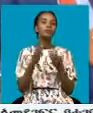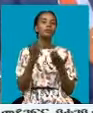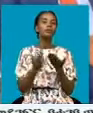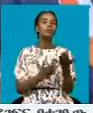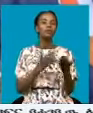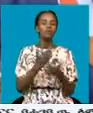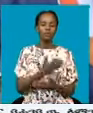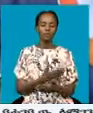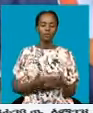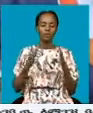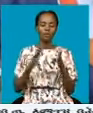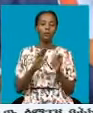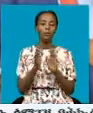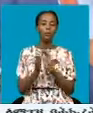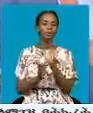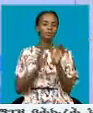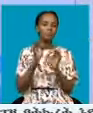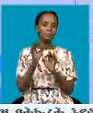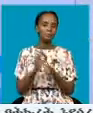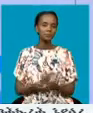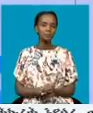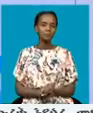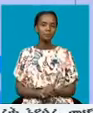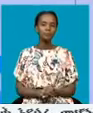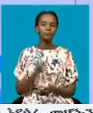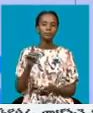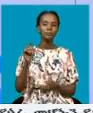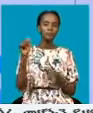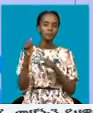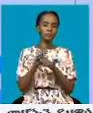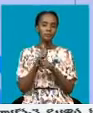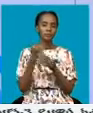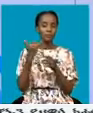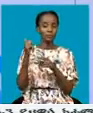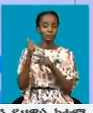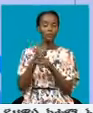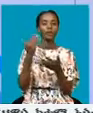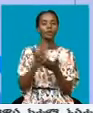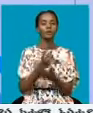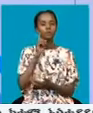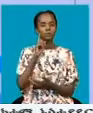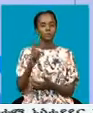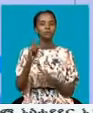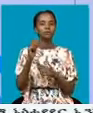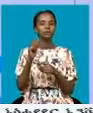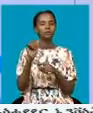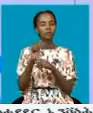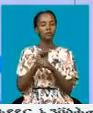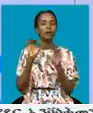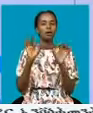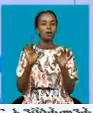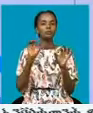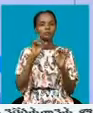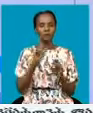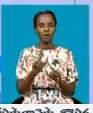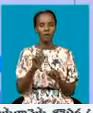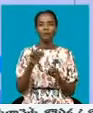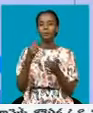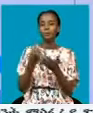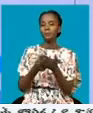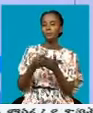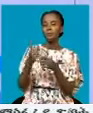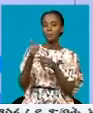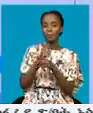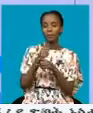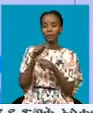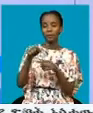ለማገልገል ቁርጠኛ መሆናቸውን ተናግረዋል ከዚህ ስልጣና አሁን ስልጣና እየወሰደ ነው ስልጣና ደግሞ አሪፍ ነው ከዚህ ስልጣና ነው ስልጣና ውስጥ